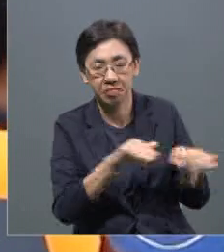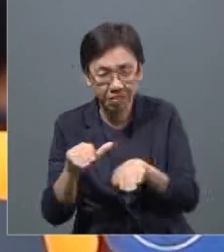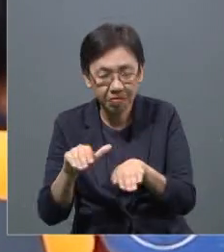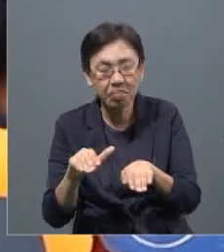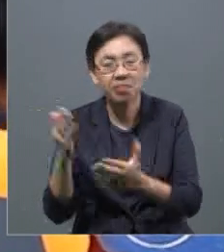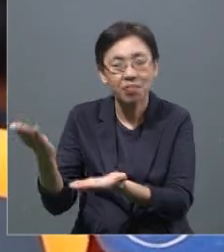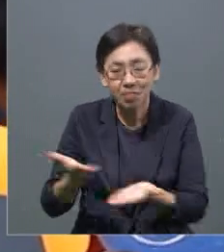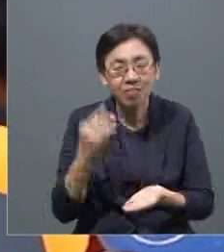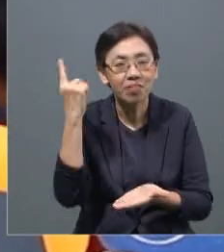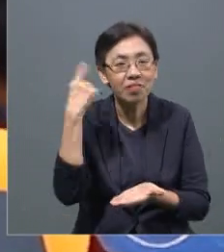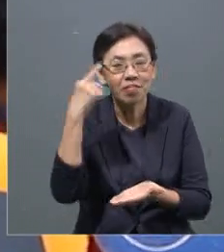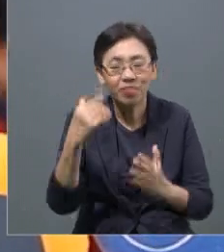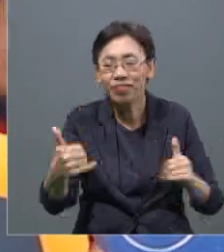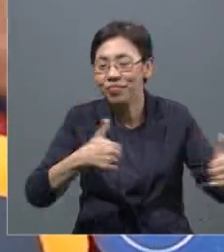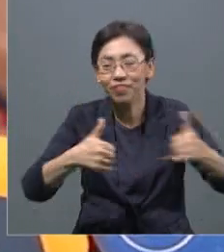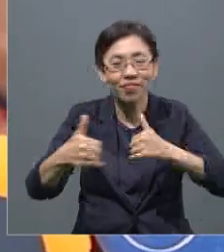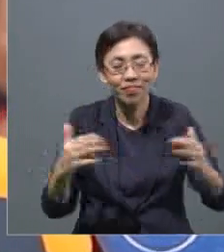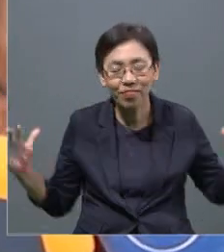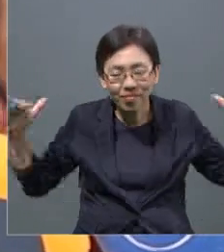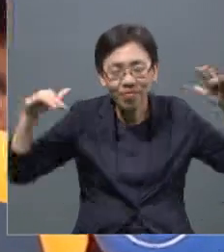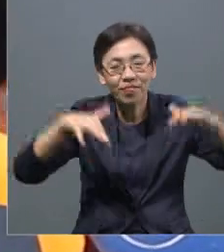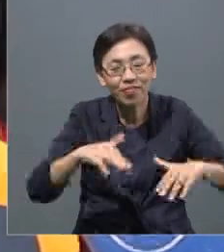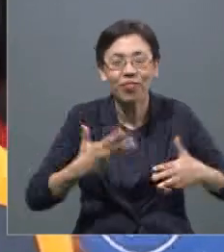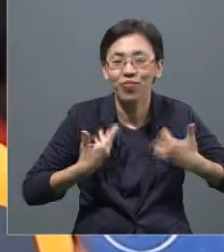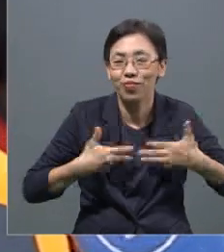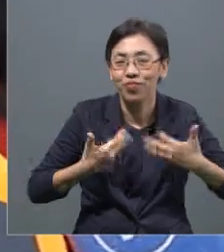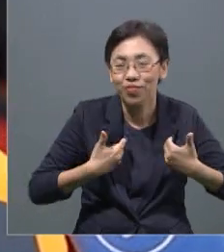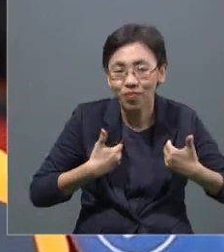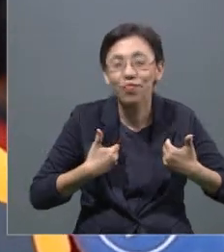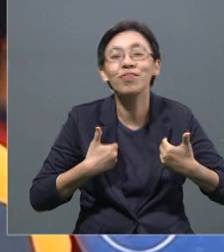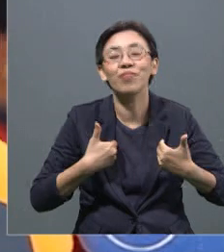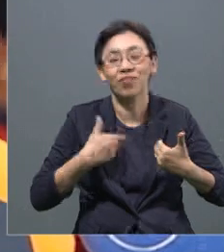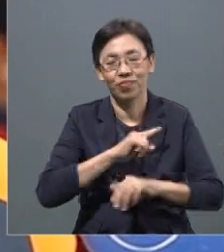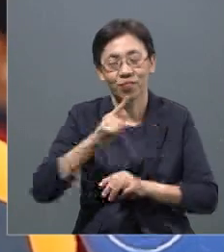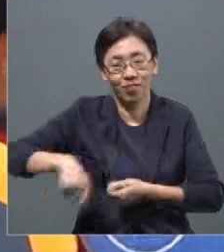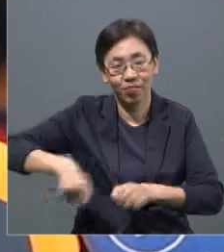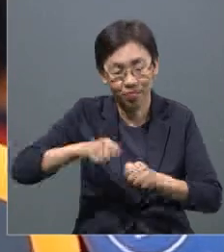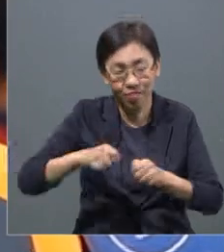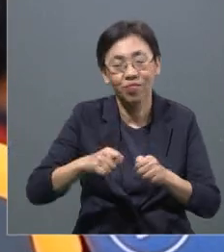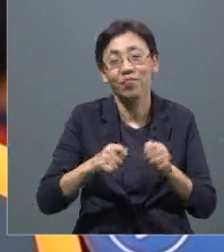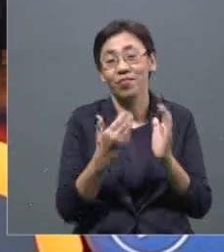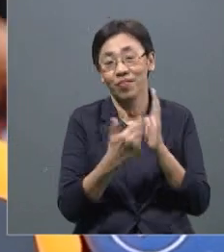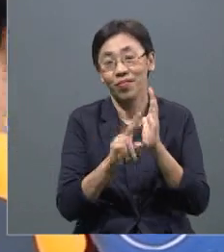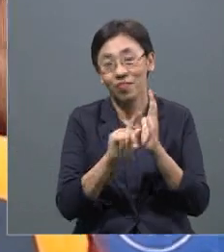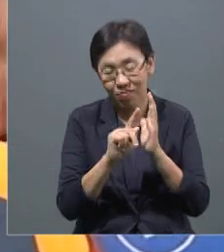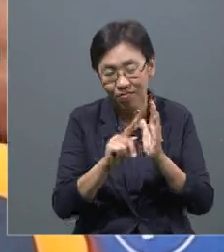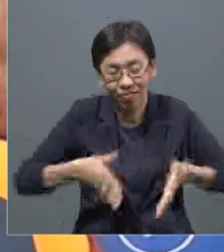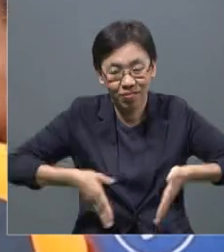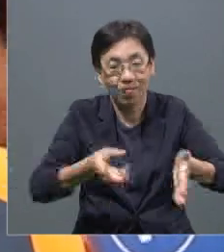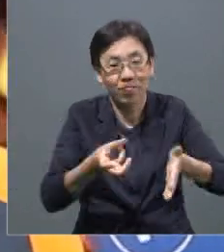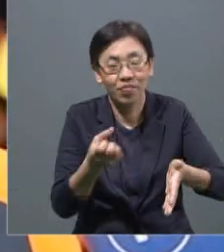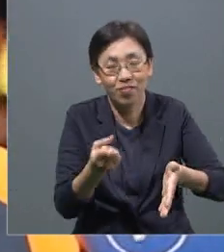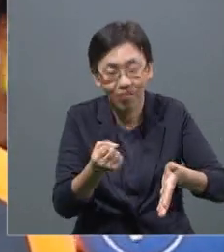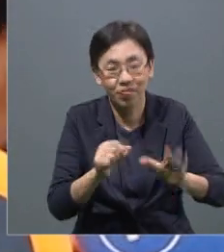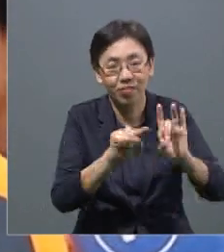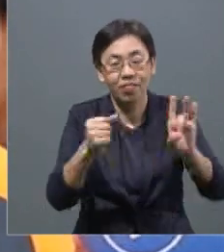การต้อนรับนักท่องเที่ยวที่เดินทางมาร่วมสนุกสนานกับพวกเราในงานสุดยอดสงกรานต์อีสานเทศกาลดอกคูนเสียงแคนและถนนข้าวเหนียว8ถึง